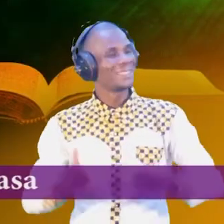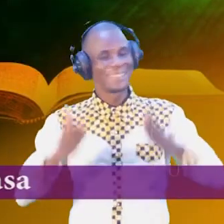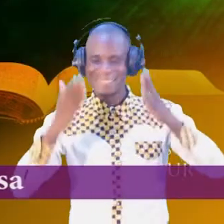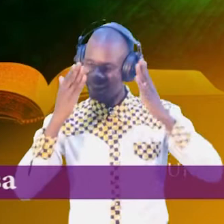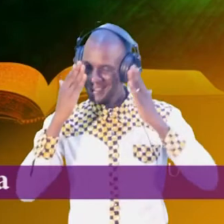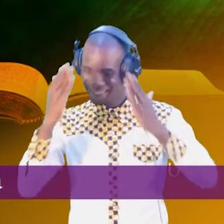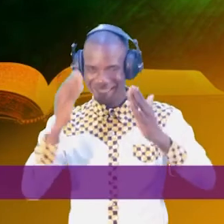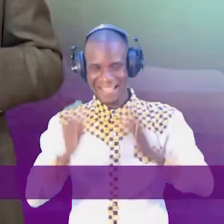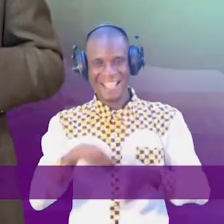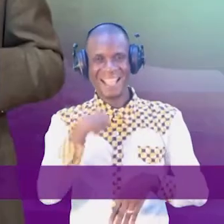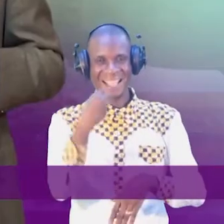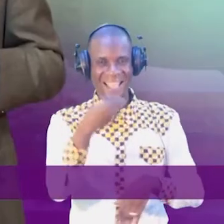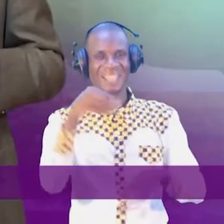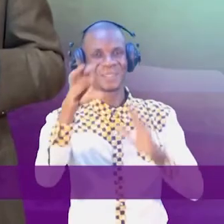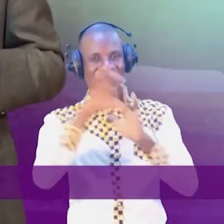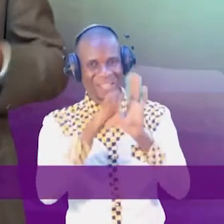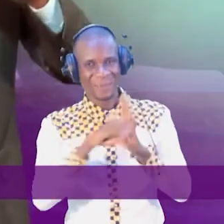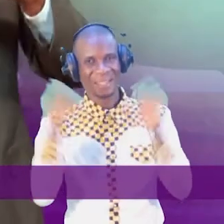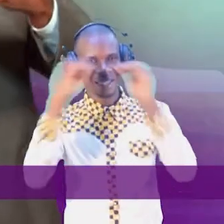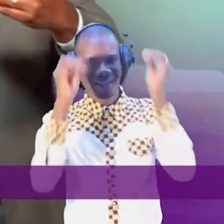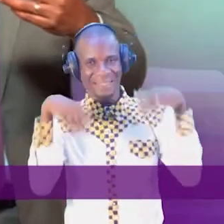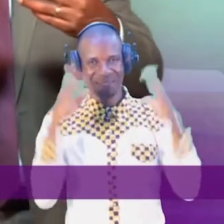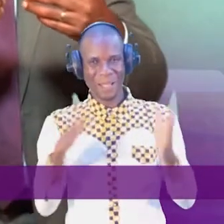okoyiba eloko ya moninga te